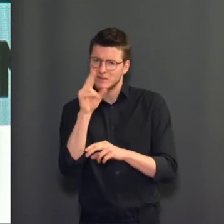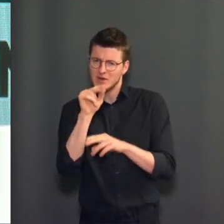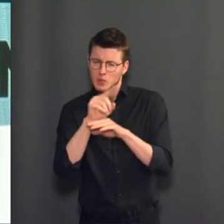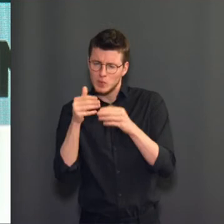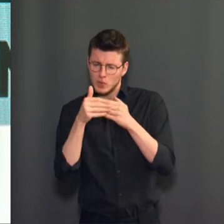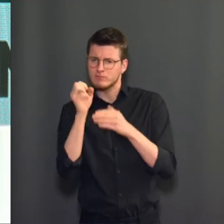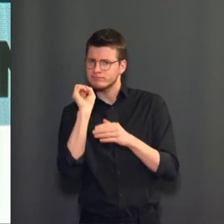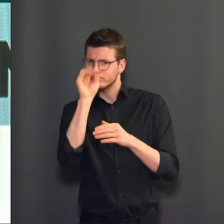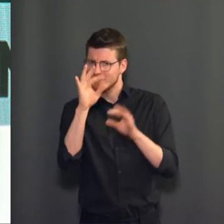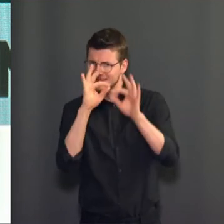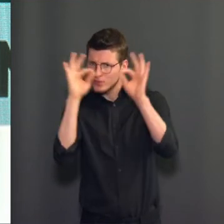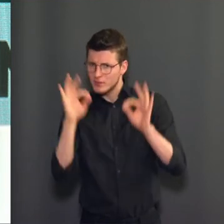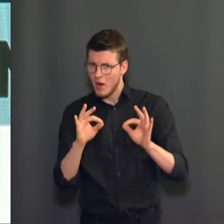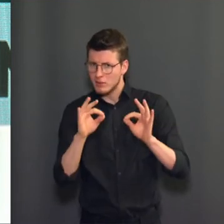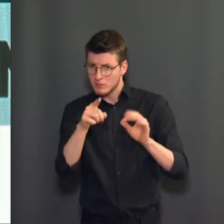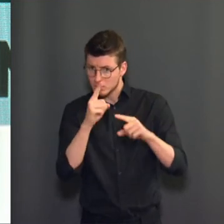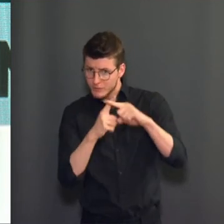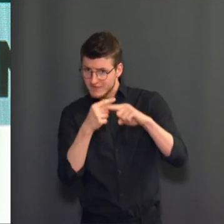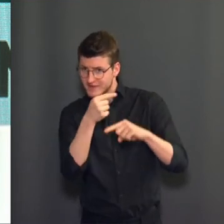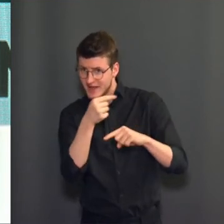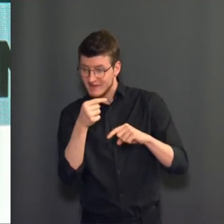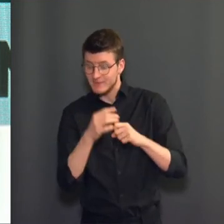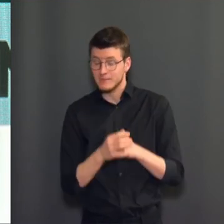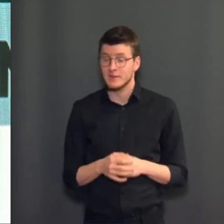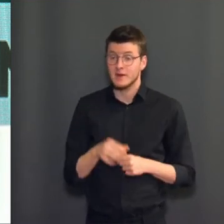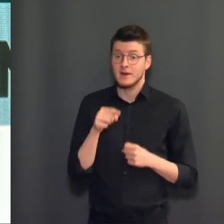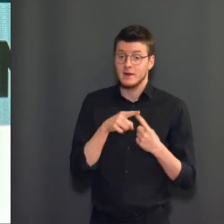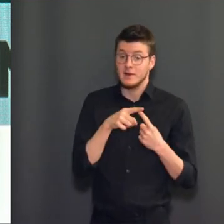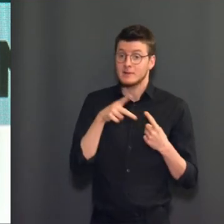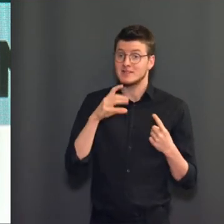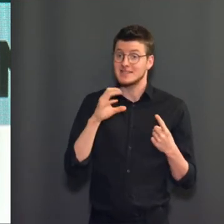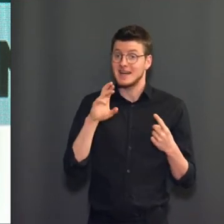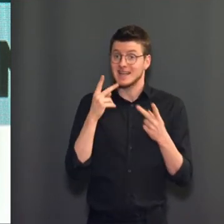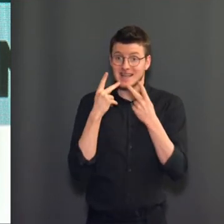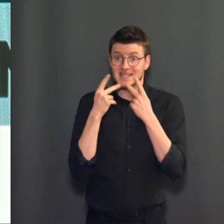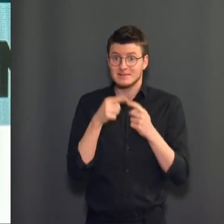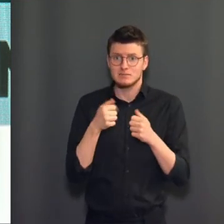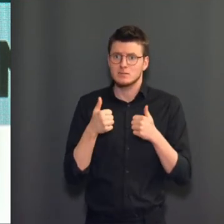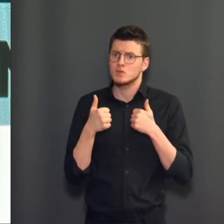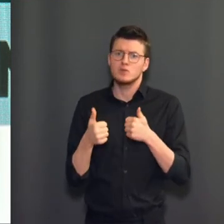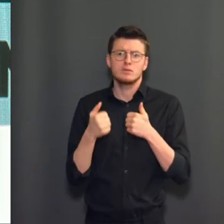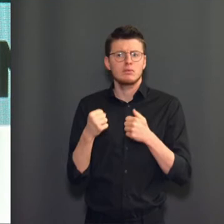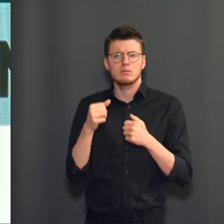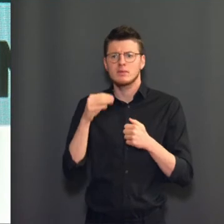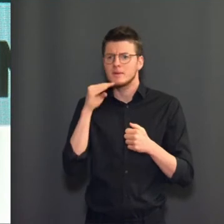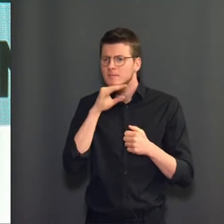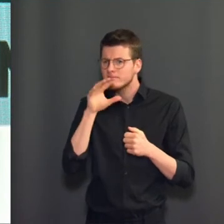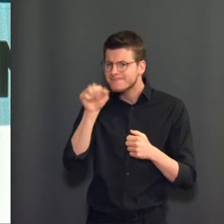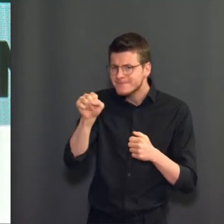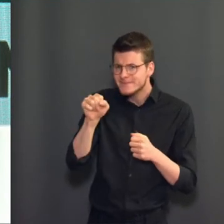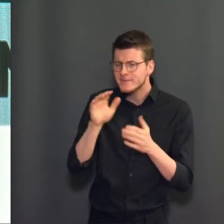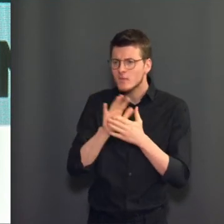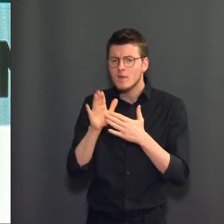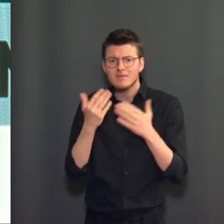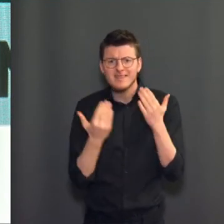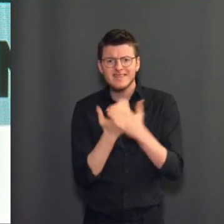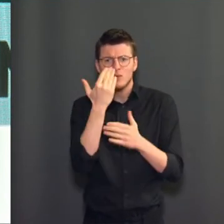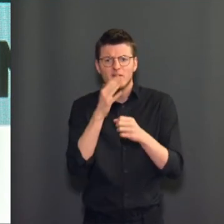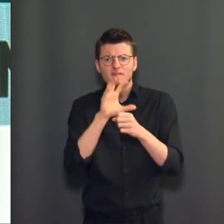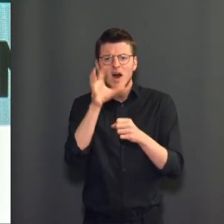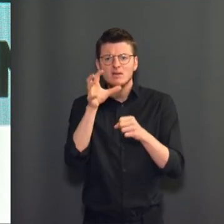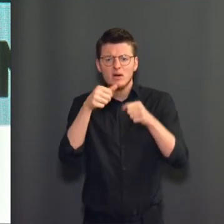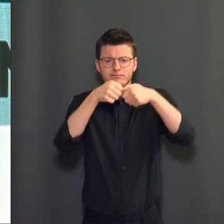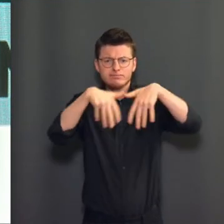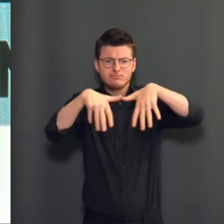PCR-testen zijn ook bijzonder effectief bij het detecteren van nieuwe varianten van het virus en het beperken van de verspreiding